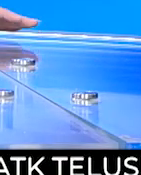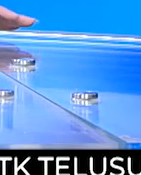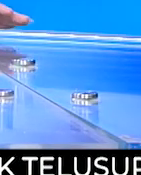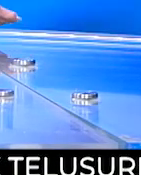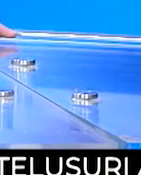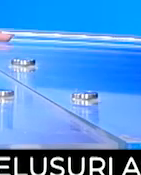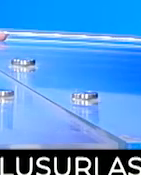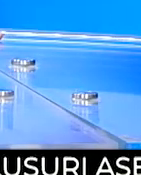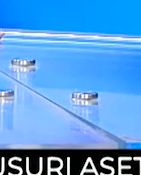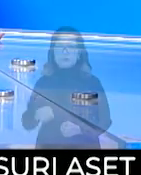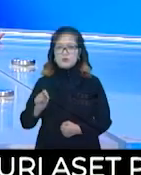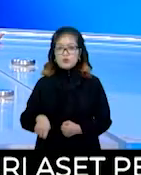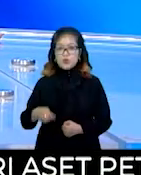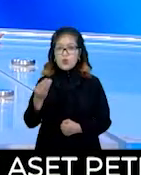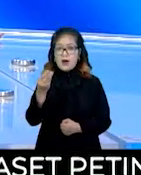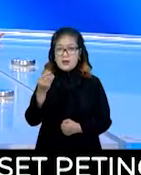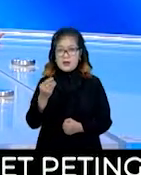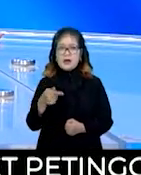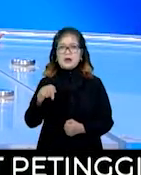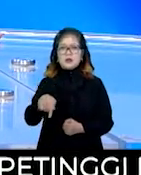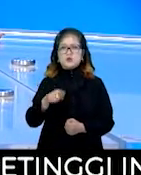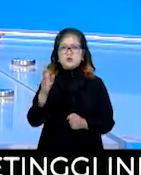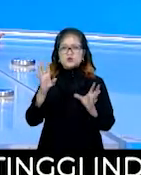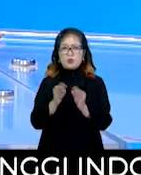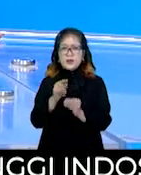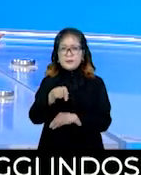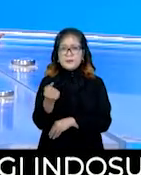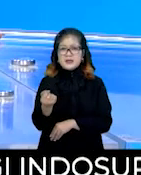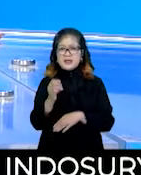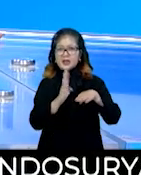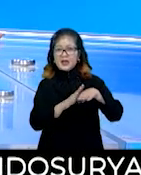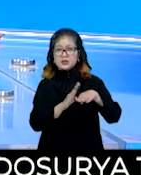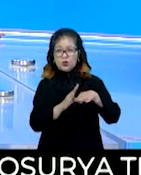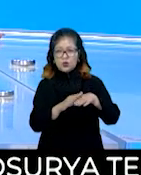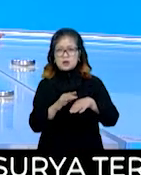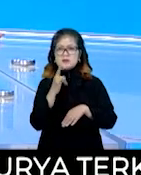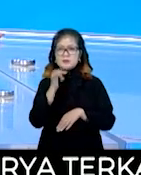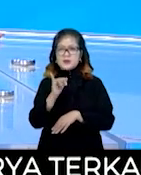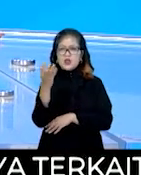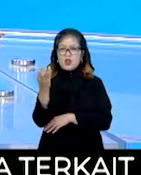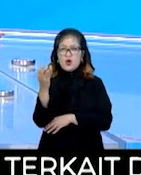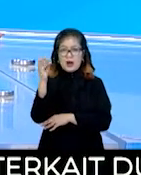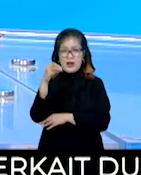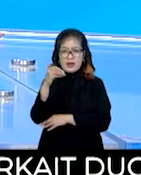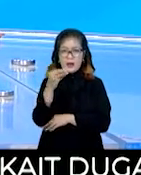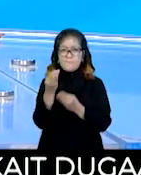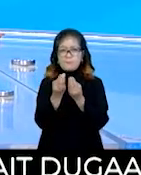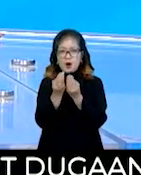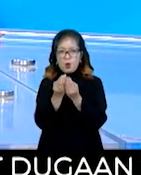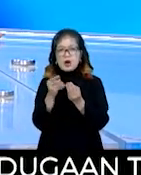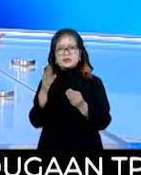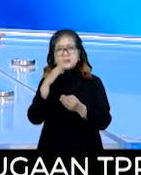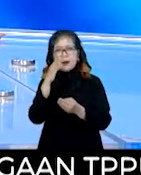Pemirsa, kenaikan harga kebutuhan pokok terjadi di sejumlah pasar tradisional. Harga telur ayam, bawang, hingga cabai rawit sejak beberapa hari terakhir